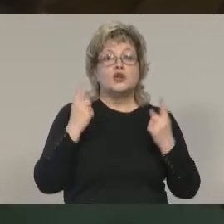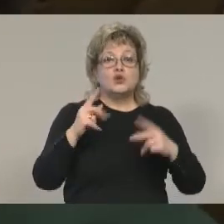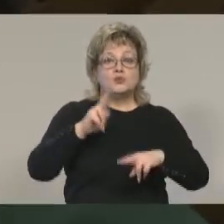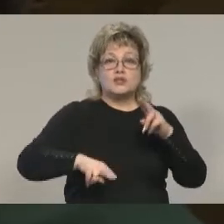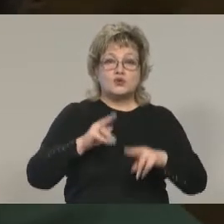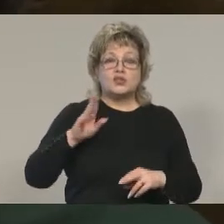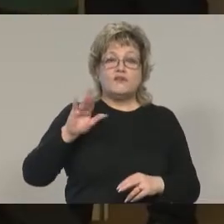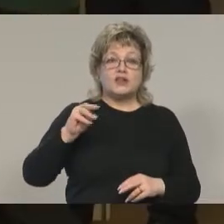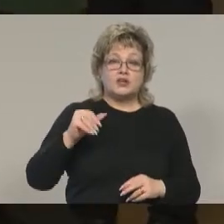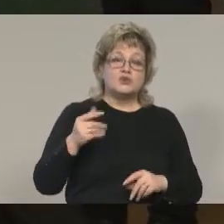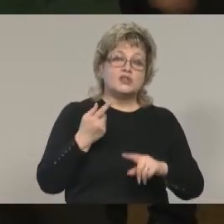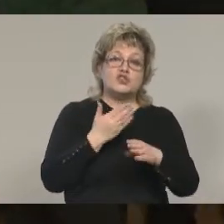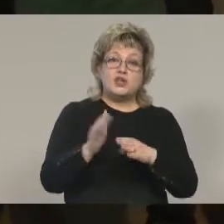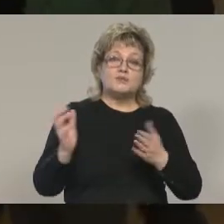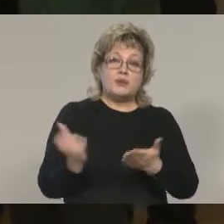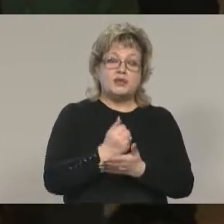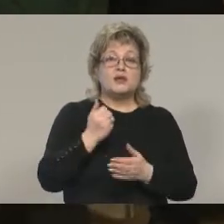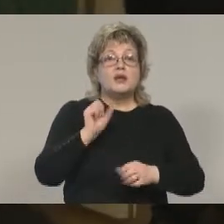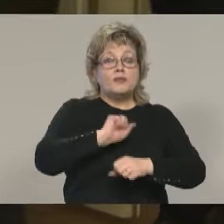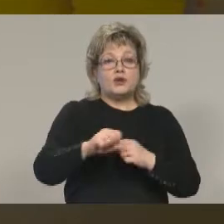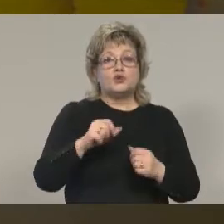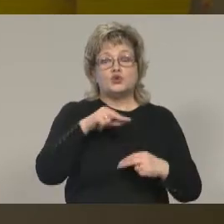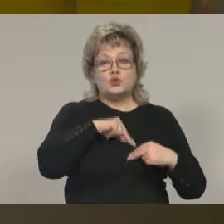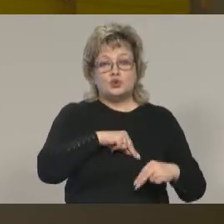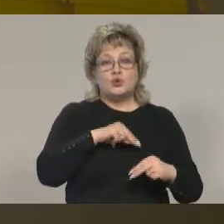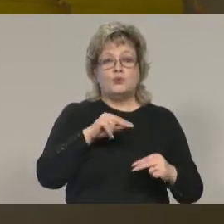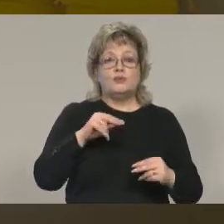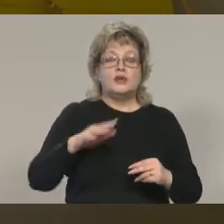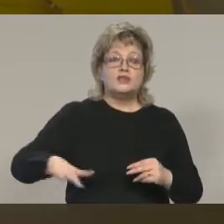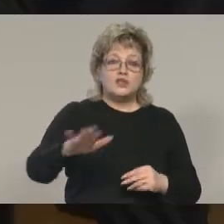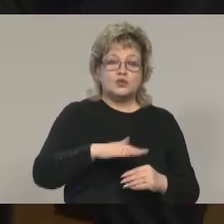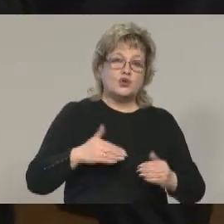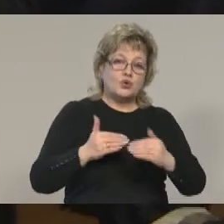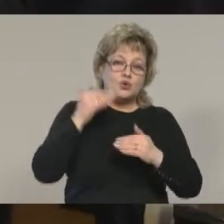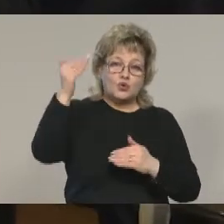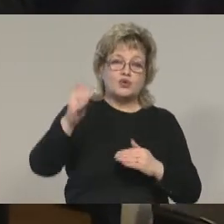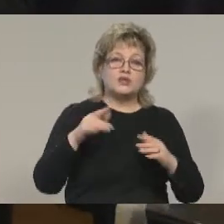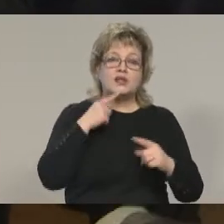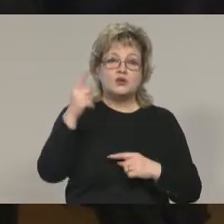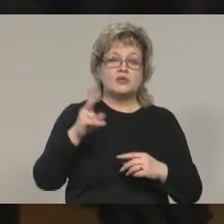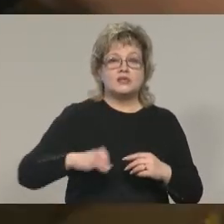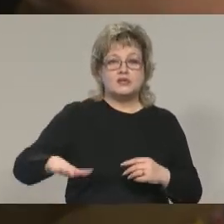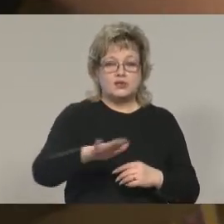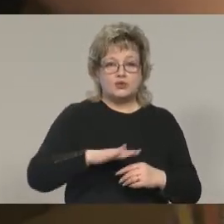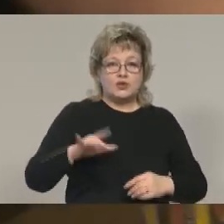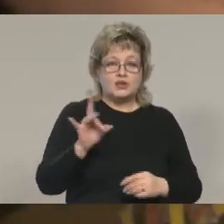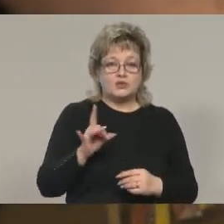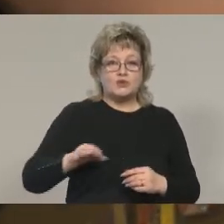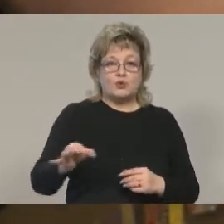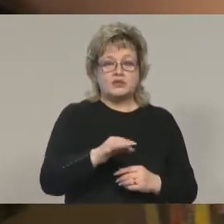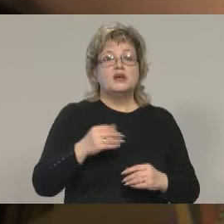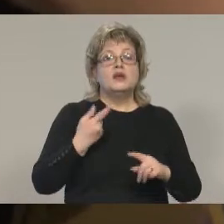в Волгодонске – лишь часть побед. Список покоренных трудом территорий уходит далеко за пределы региона. Бойцы донских студотрядов